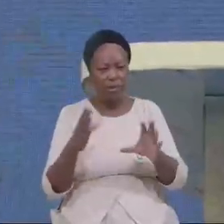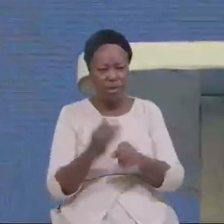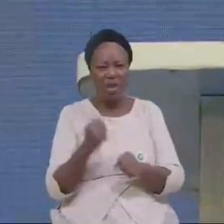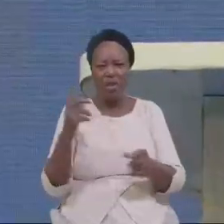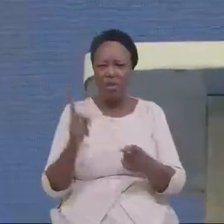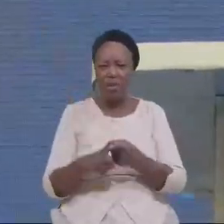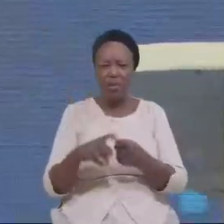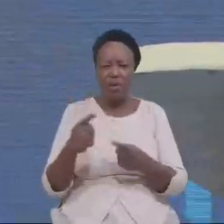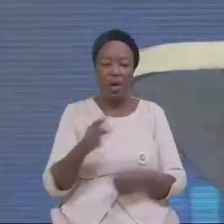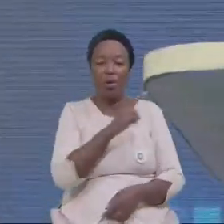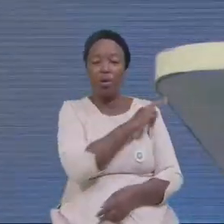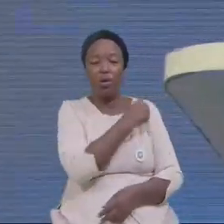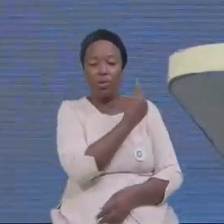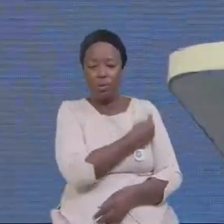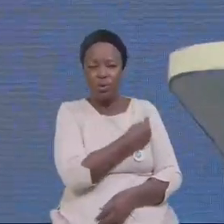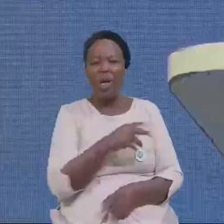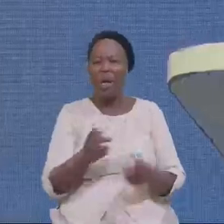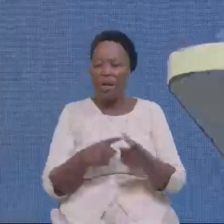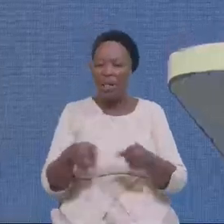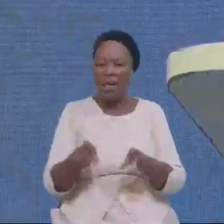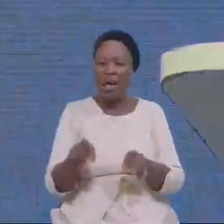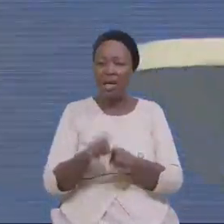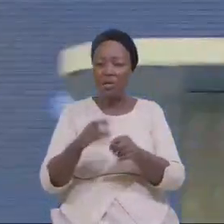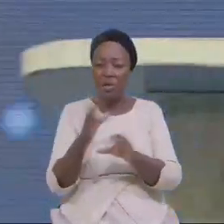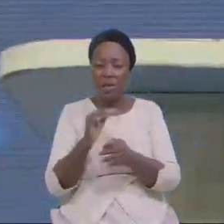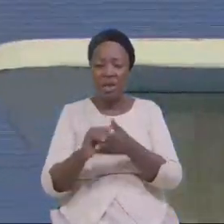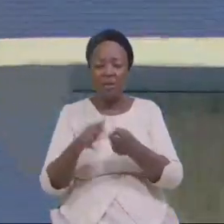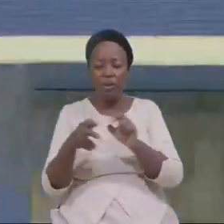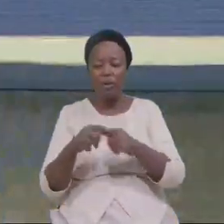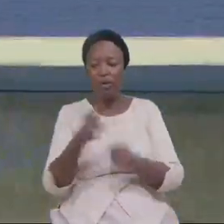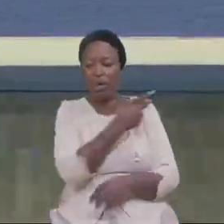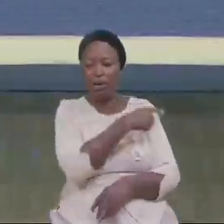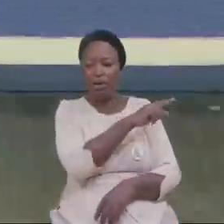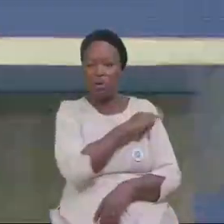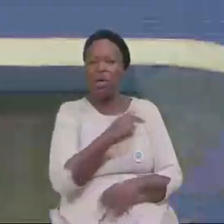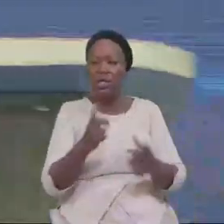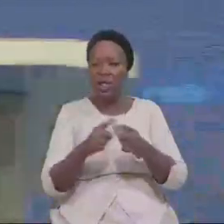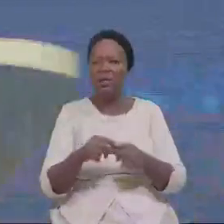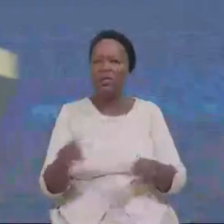tu amènes ça à l'hôpital, et comme tu amènes le problème à l'hôpital,